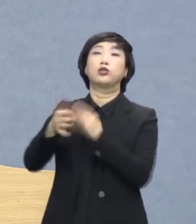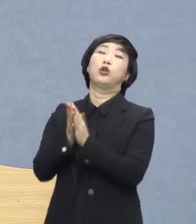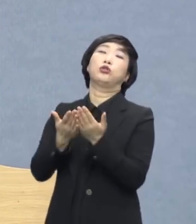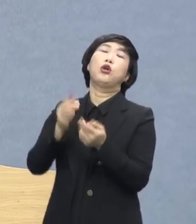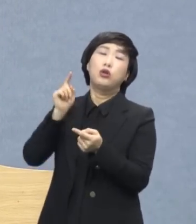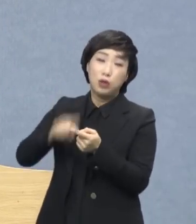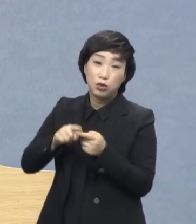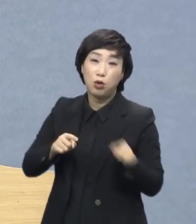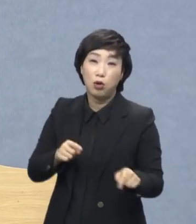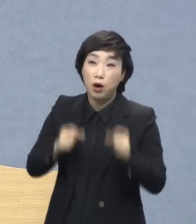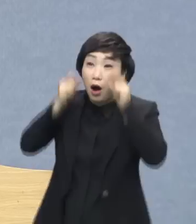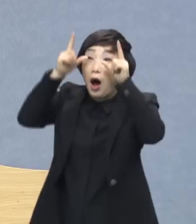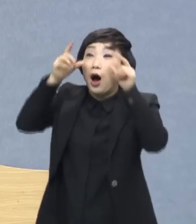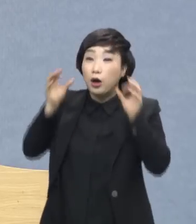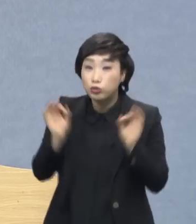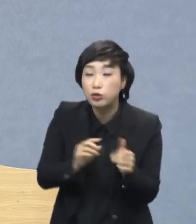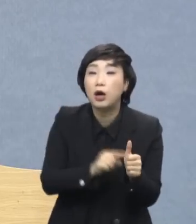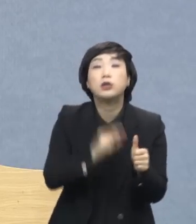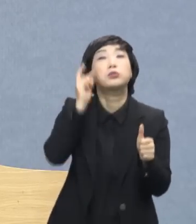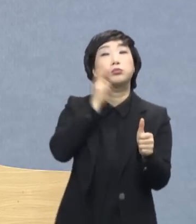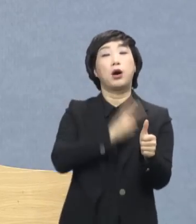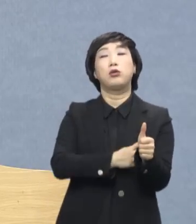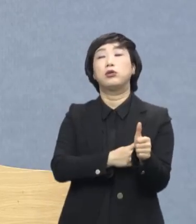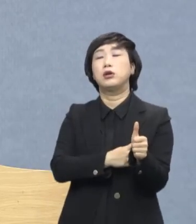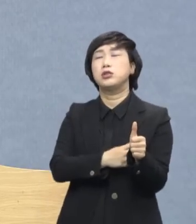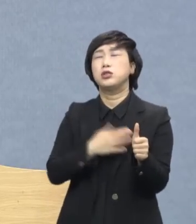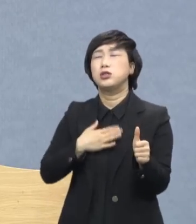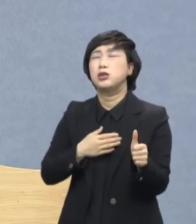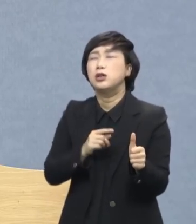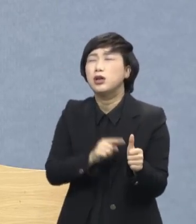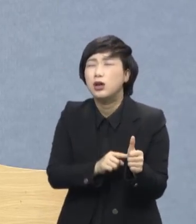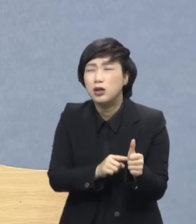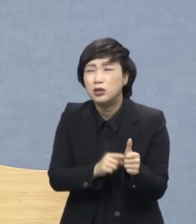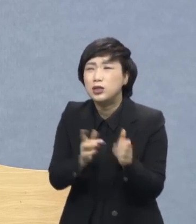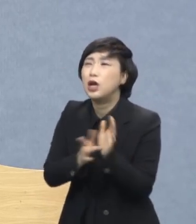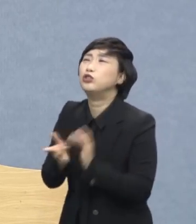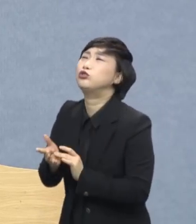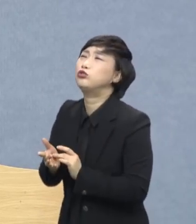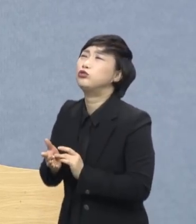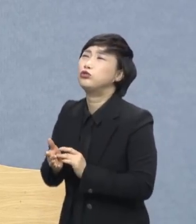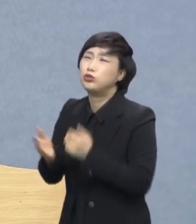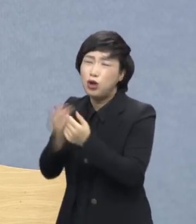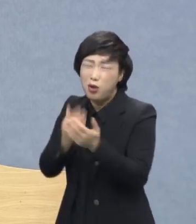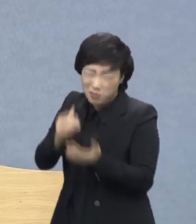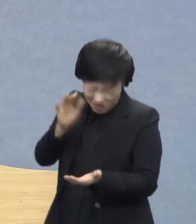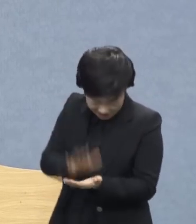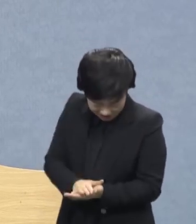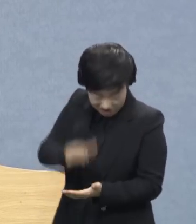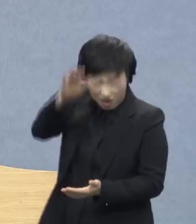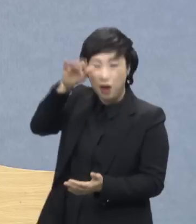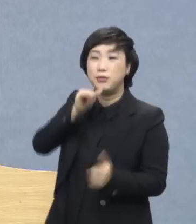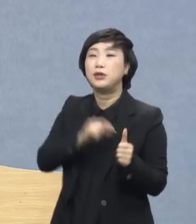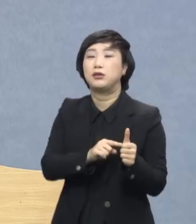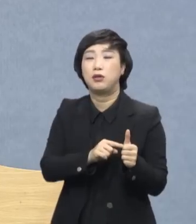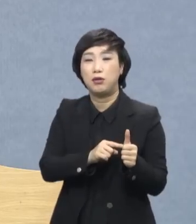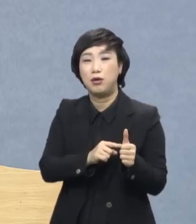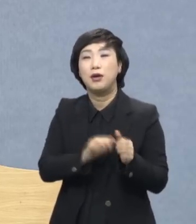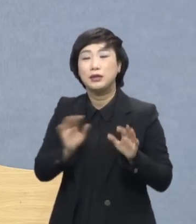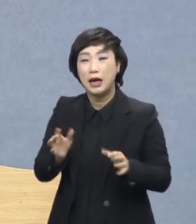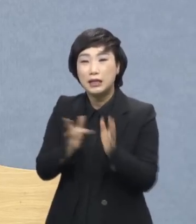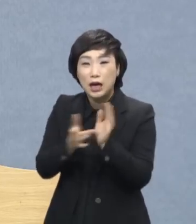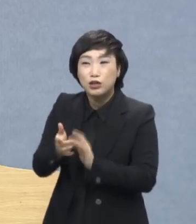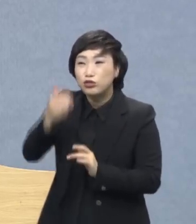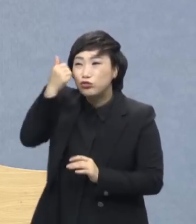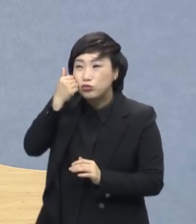이루어진 사건이란 걸 깨닫는 순간에 그는 예수를 뜨겁게 경험하고